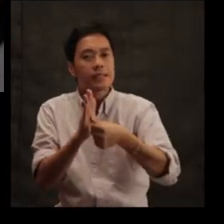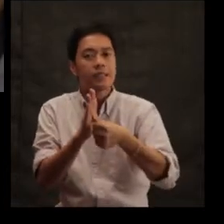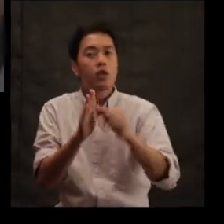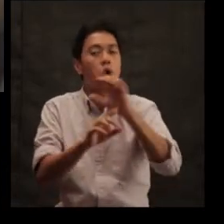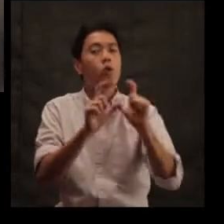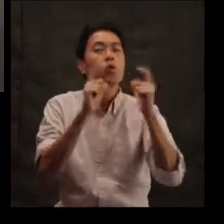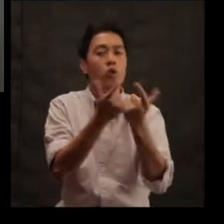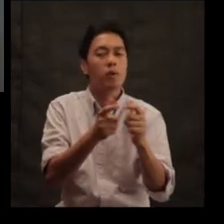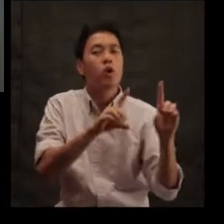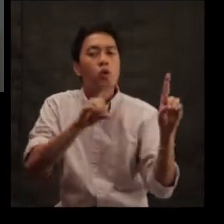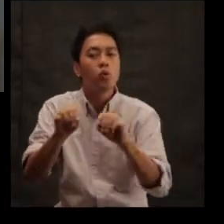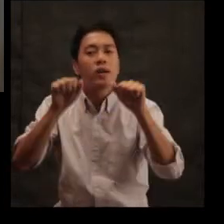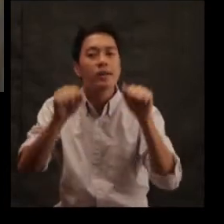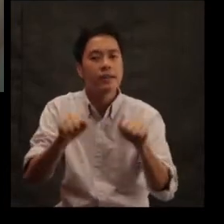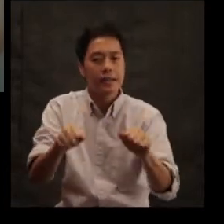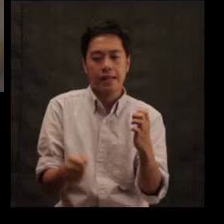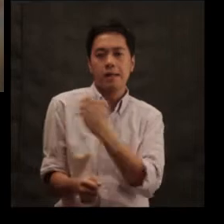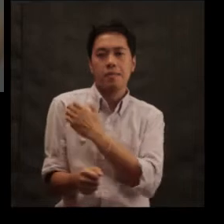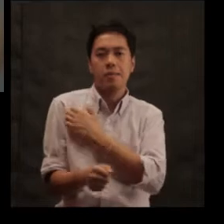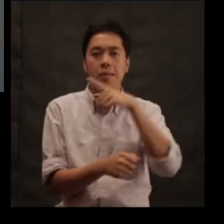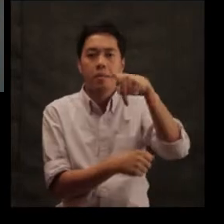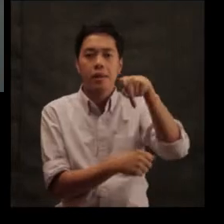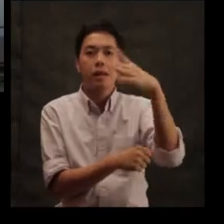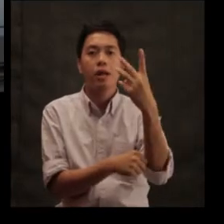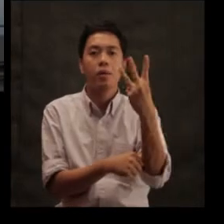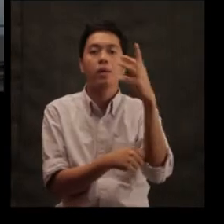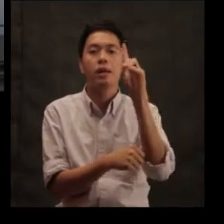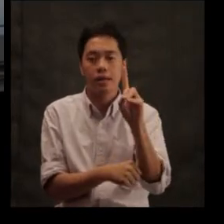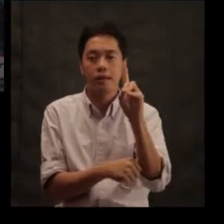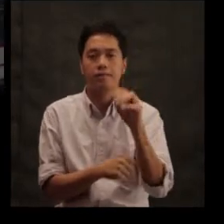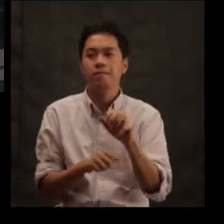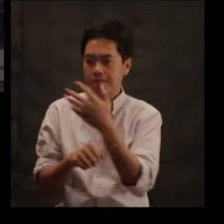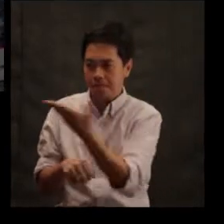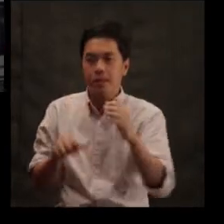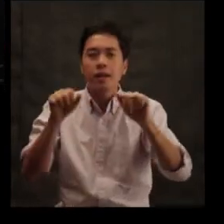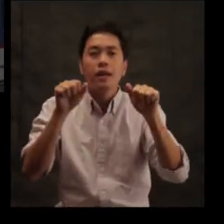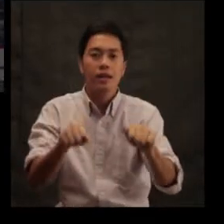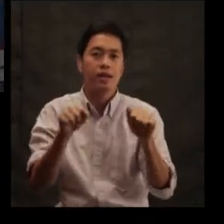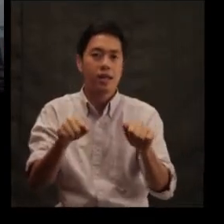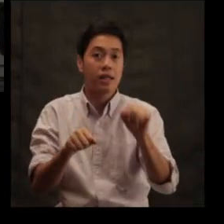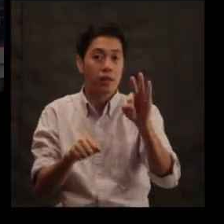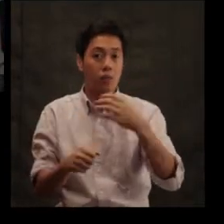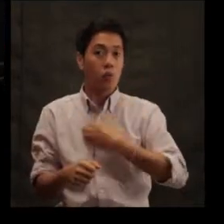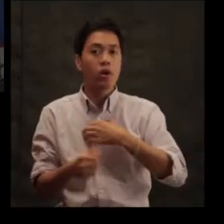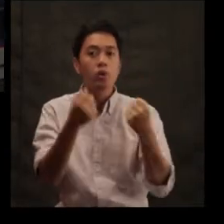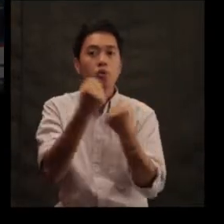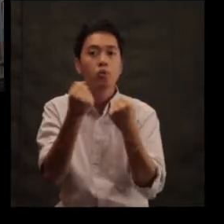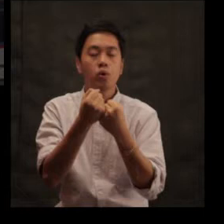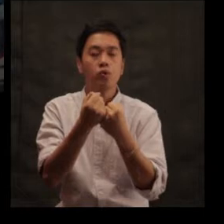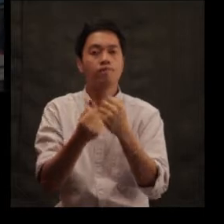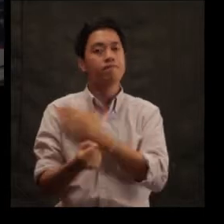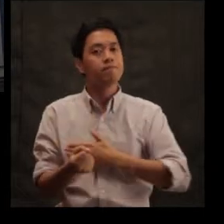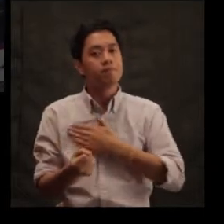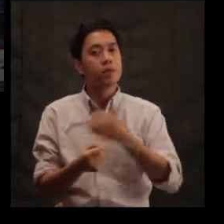ang gumagawa ng paraan upang makatulong sa mga PWD. Kayo rin ay maaaring makibahagi sa pagsusulong sa kapakanan ng PWD.